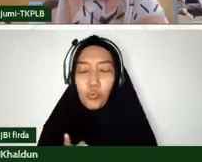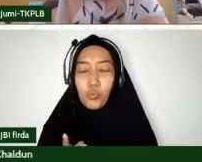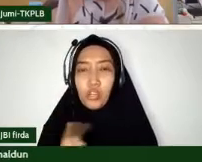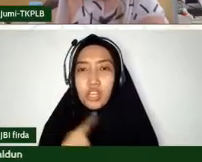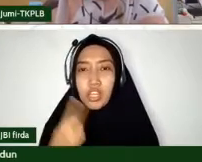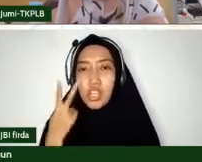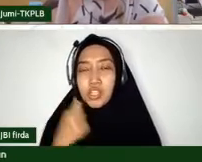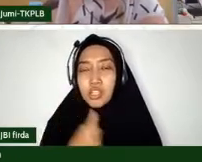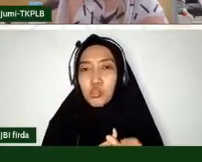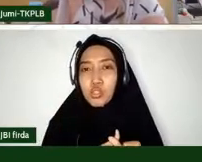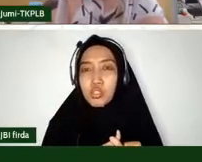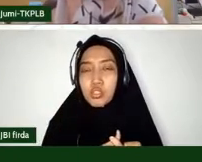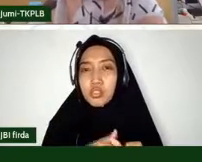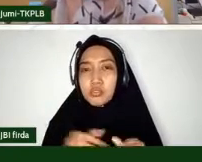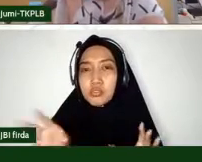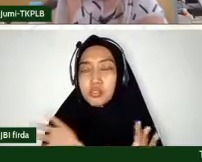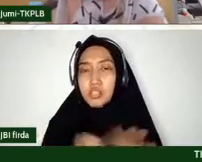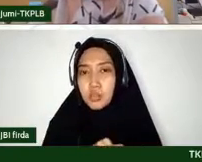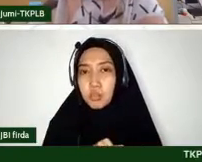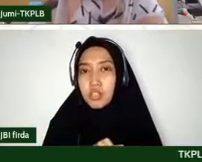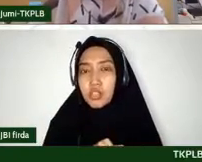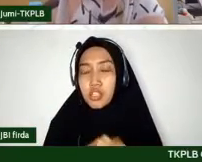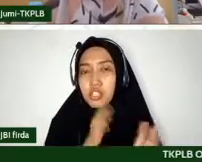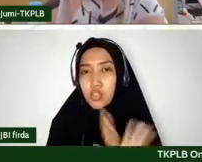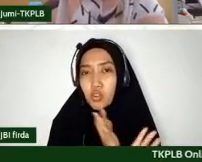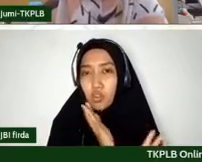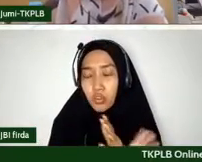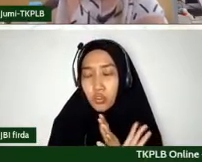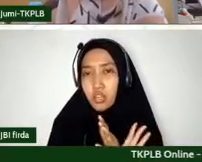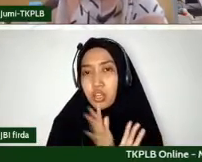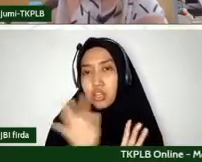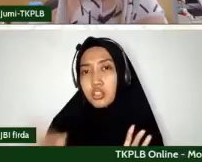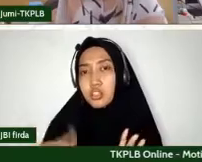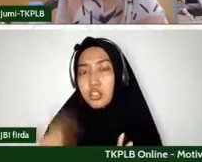mengikut sertakan peran psikolog atau